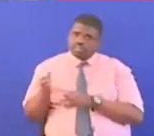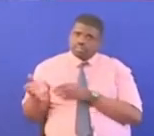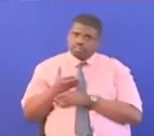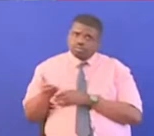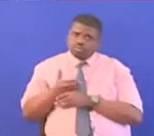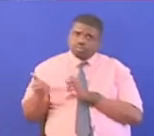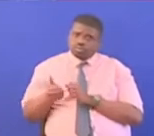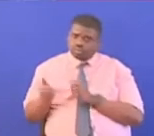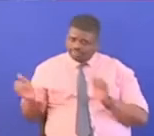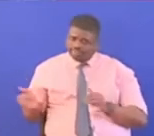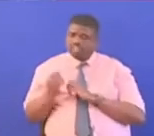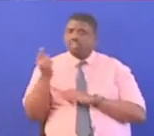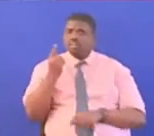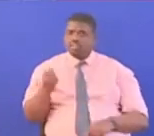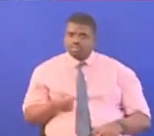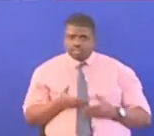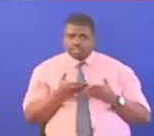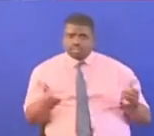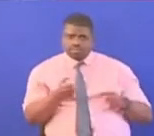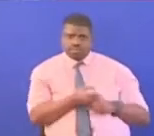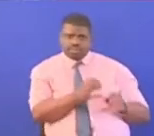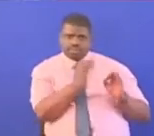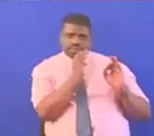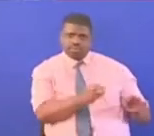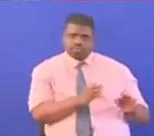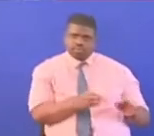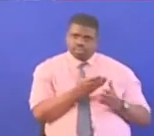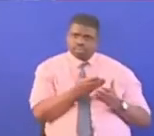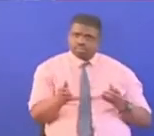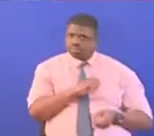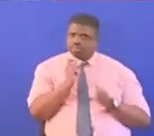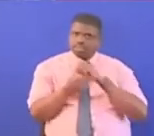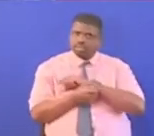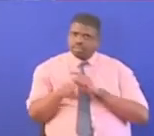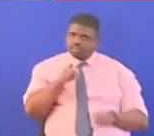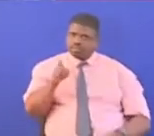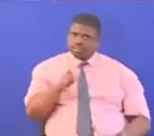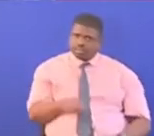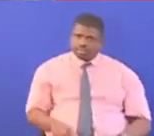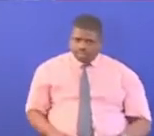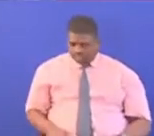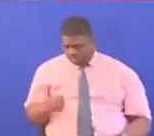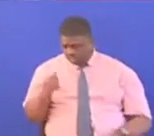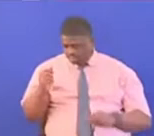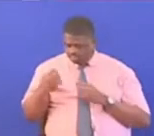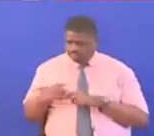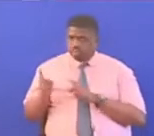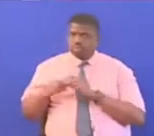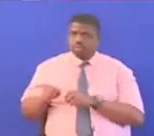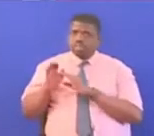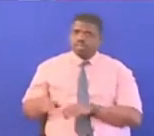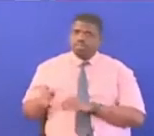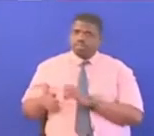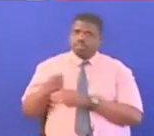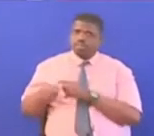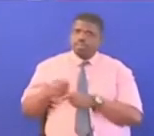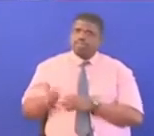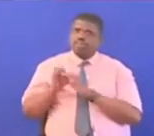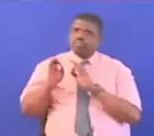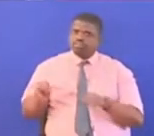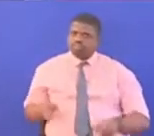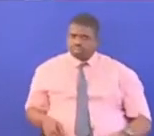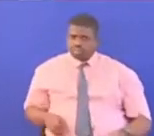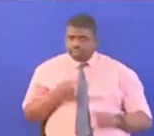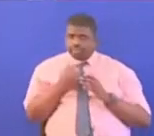za taifa. Zipi zinafanya vizuri, zipi ambazo tunaweza kuzibadilisha baada ya hifadhi zetu zikata mapori ya akiba ili mambo yaweze kwenda vizuri. Lakini kama